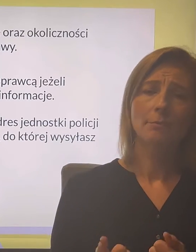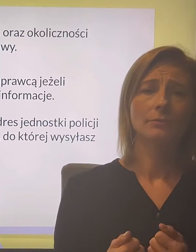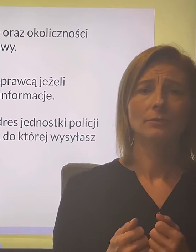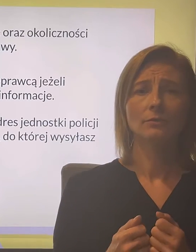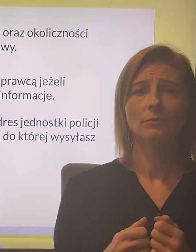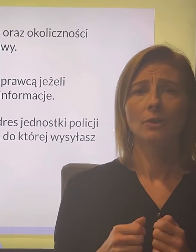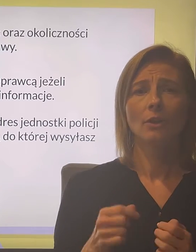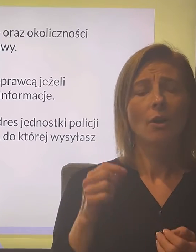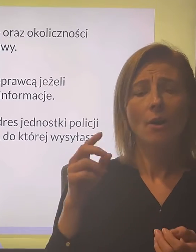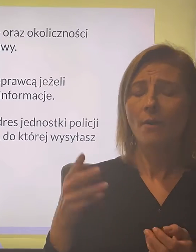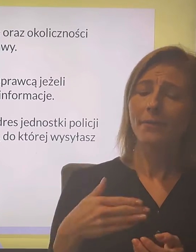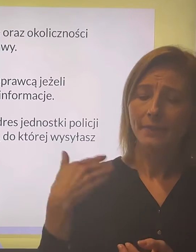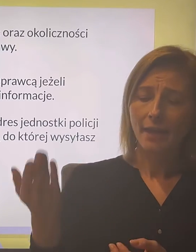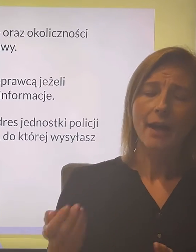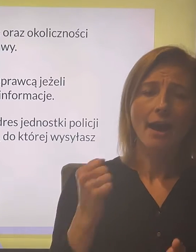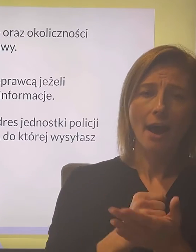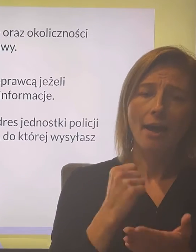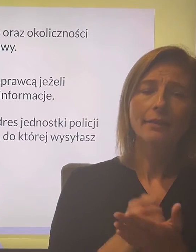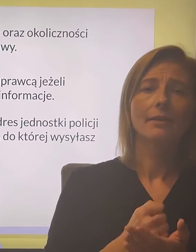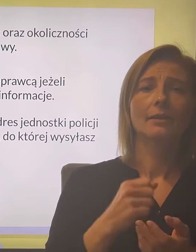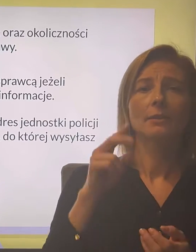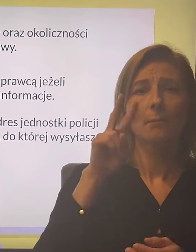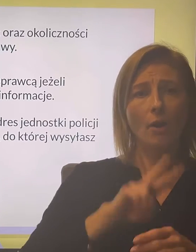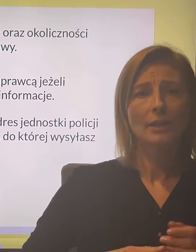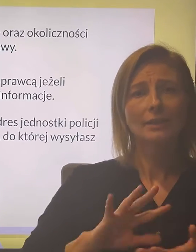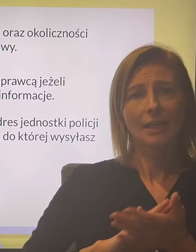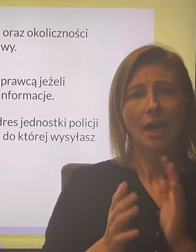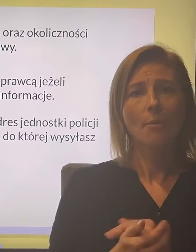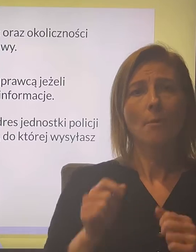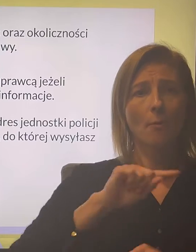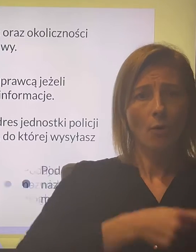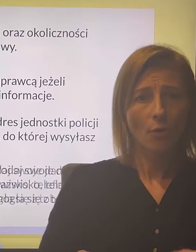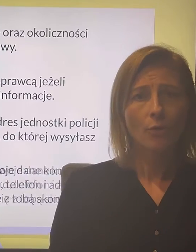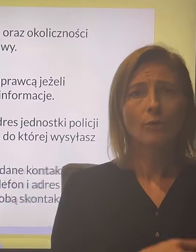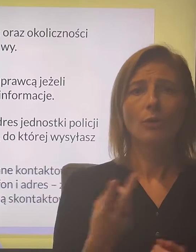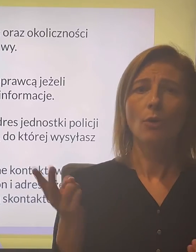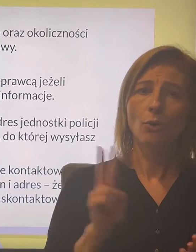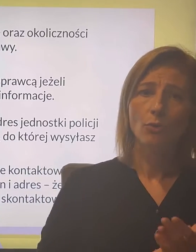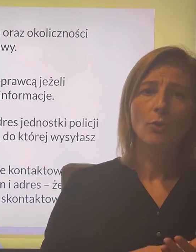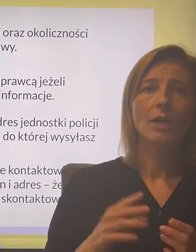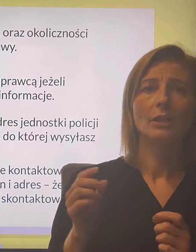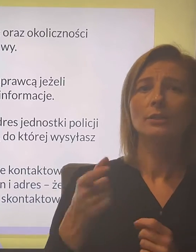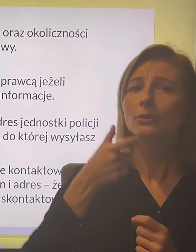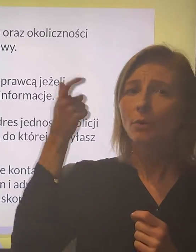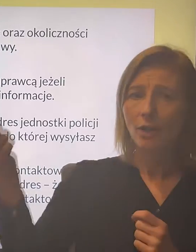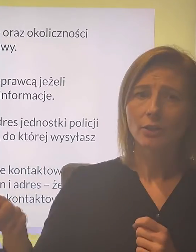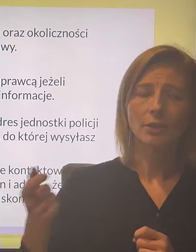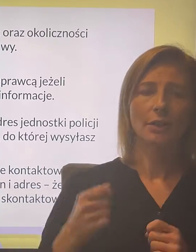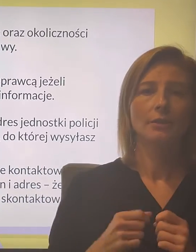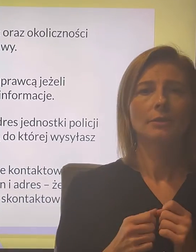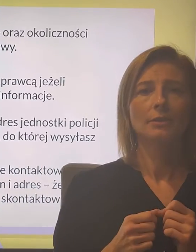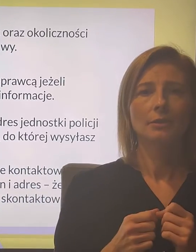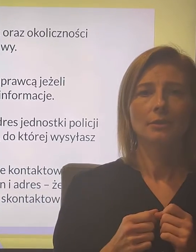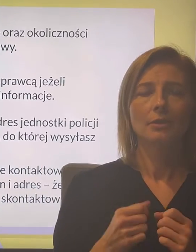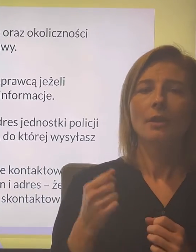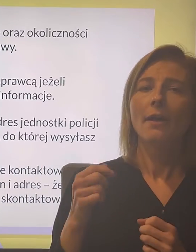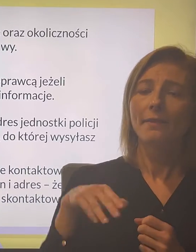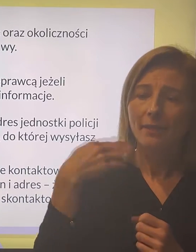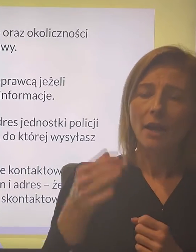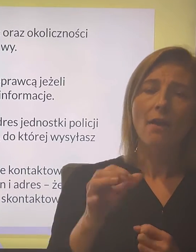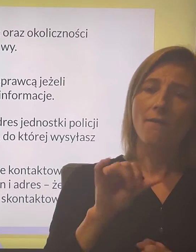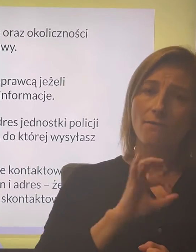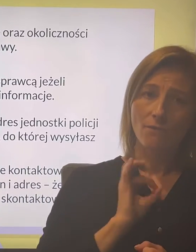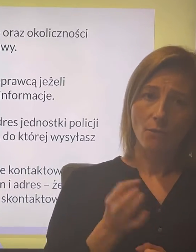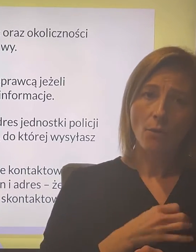i adres jednostki policji lub prokuratury, do której wysyłasz zawiadomienie. Podaj swoje dane kontaktowe, imię,